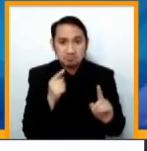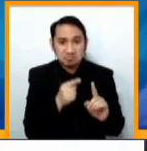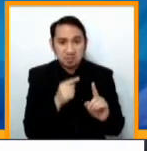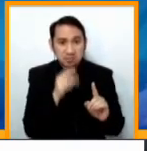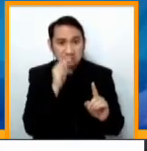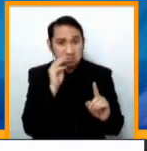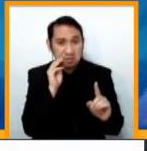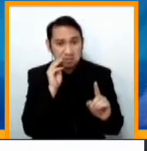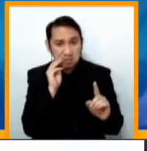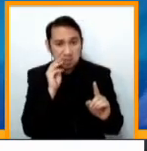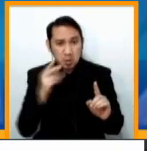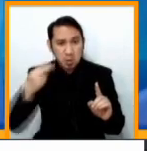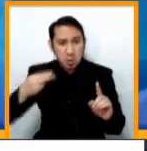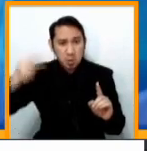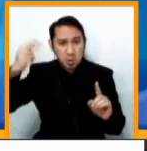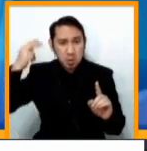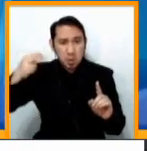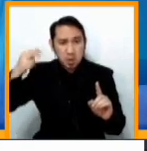listos. No hay excusa.